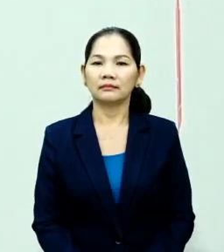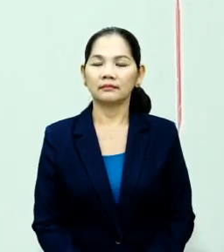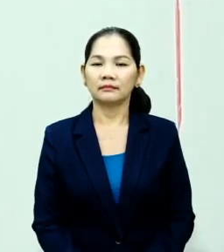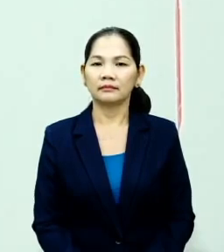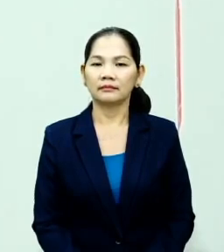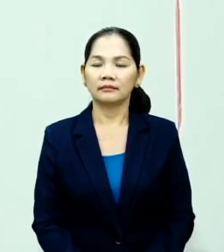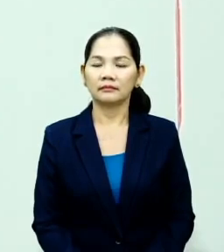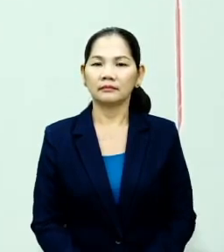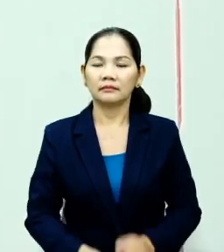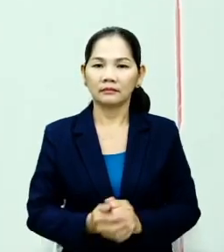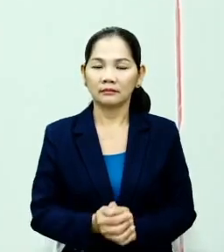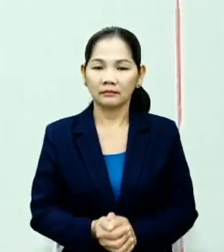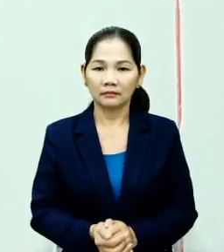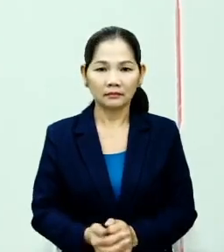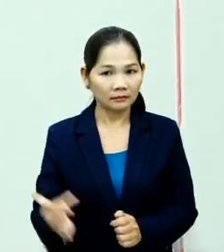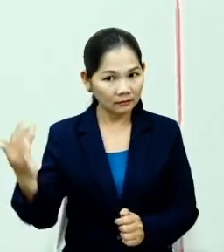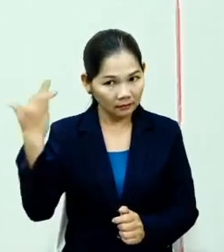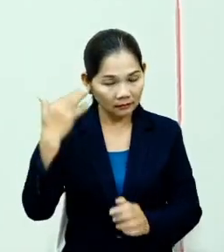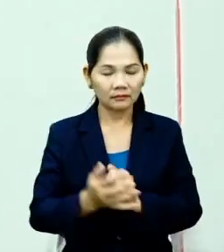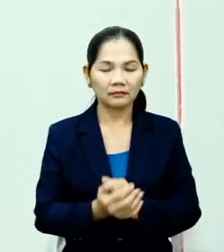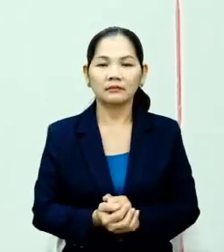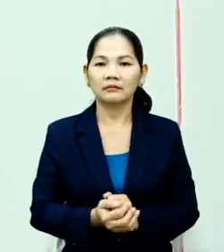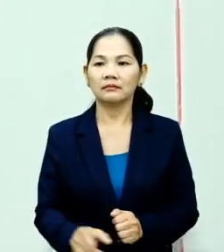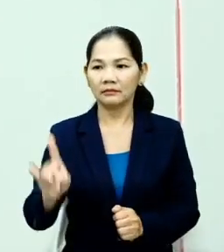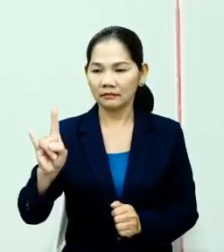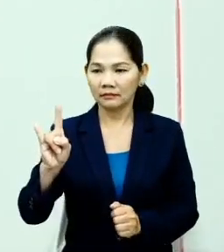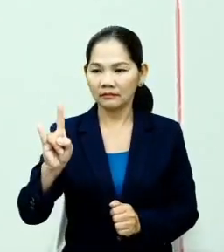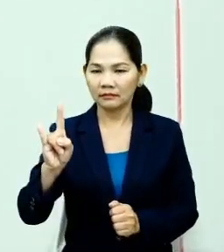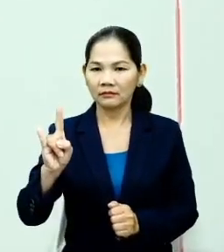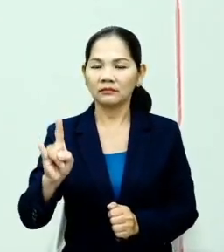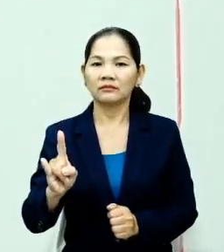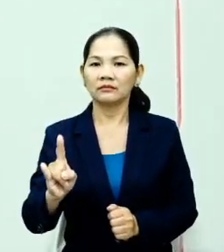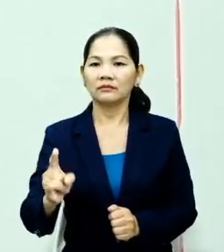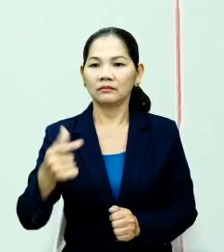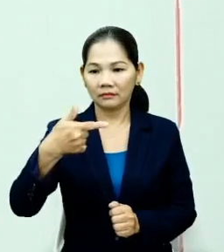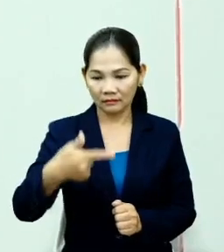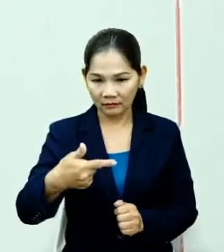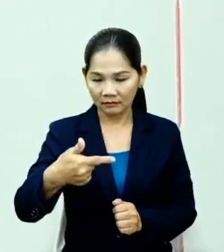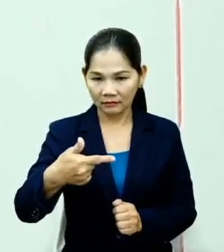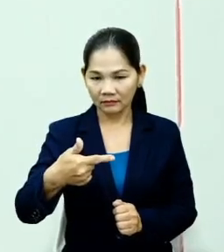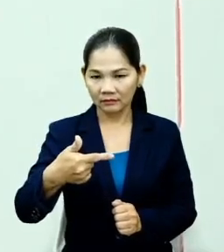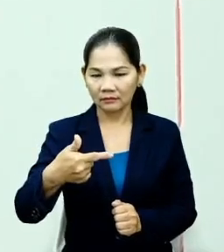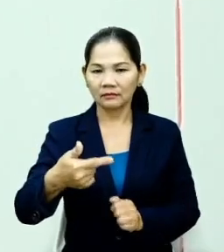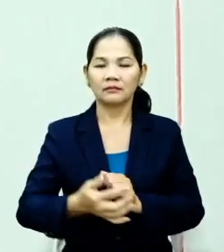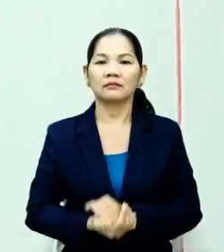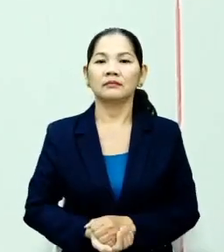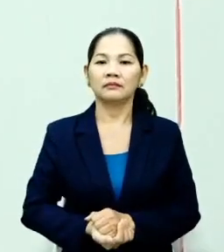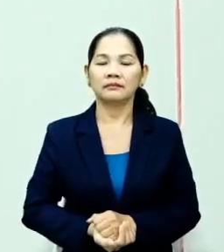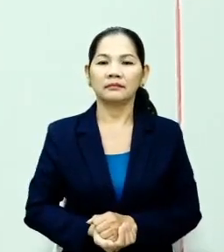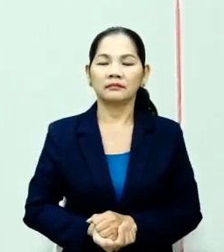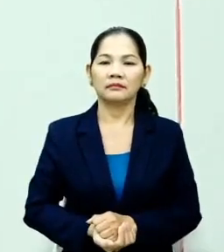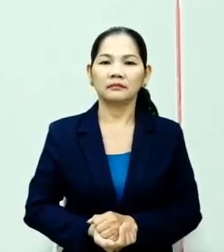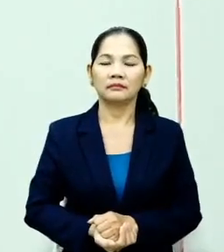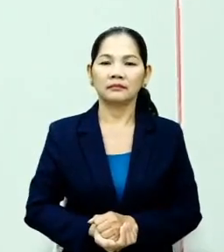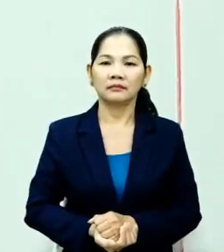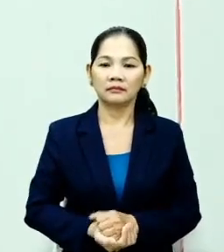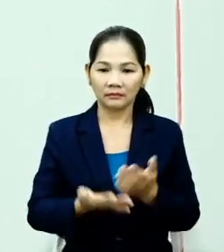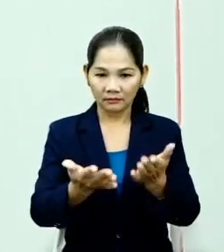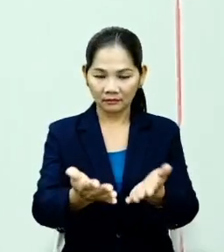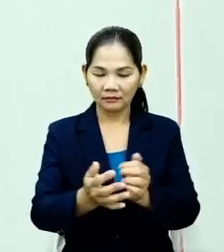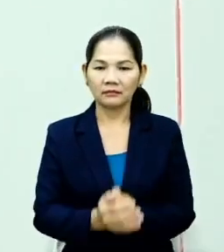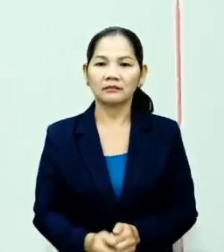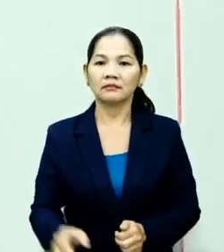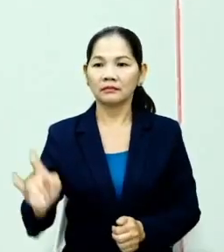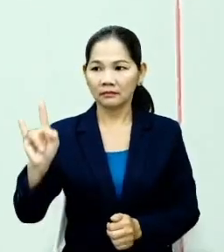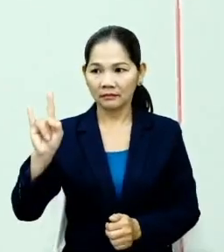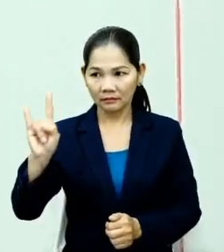Chà, là con sẽ đám để rụp bằng lời số. Mơ, chân chố, mà chôl. Chà, con bằng lời số cho